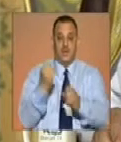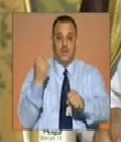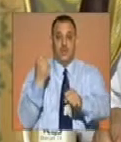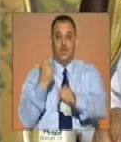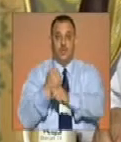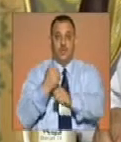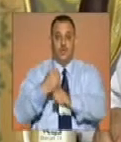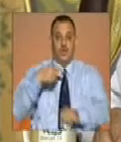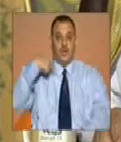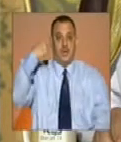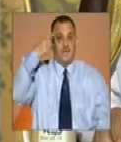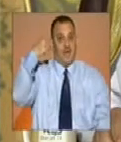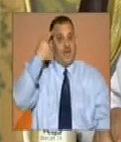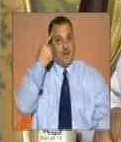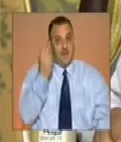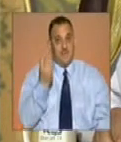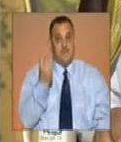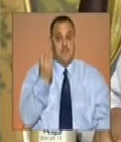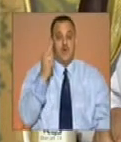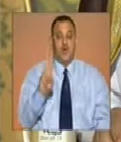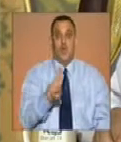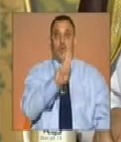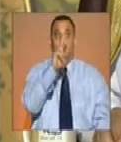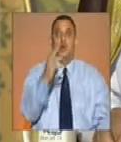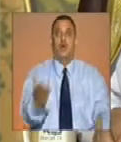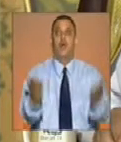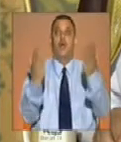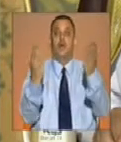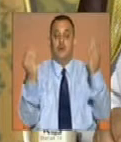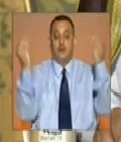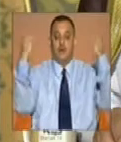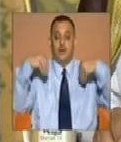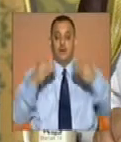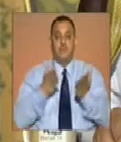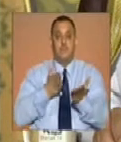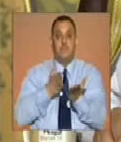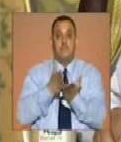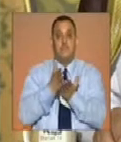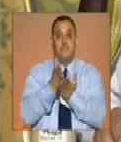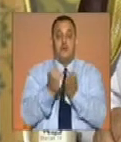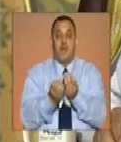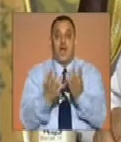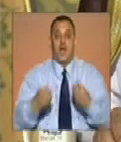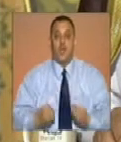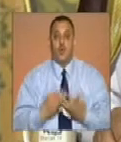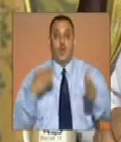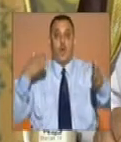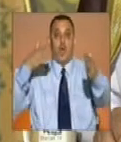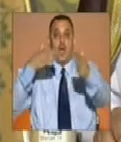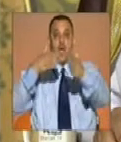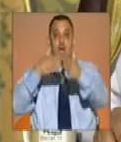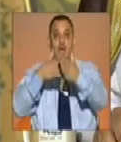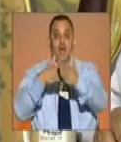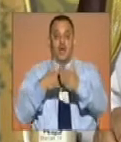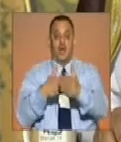والفكر والرأي، ونسألك يا ربنا أن توفقنا لما فيه خير الدنيا والآخرة. ما